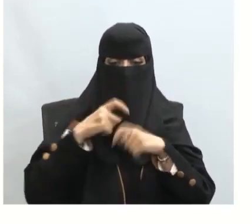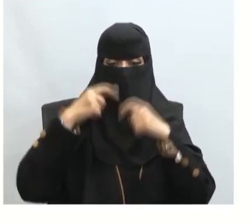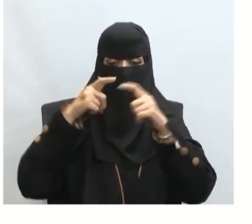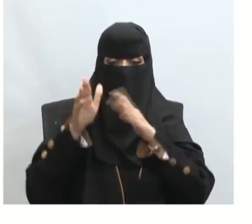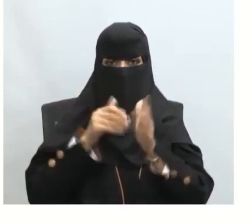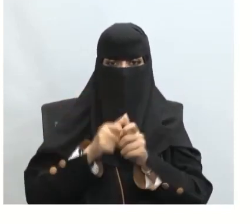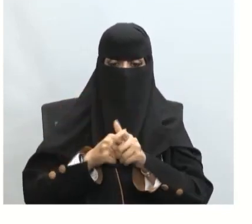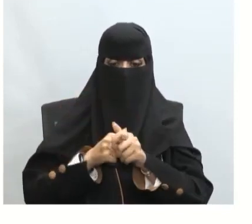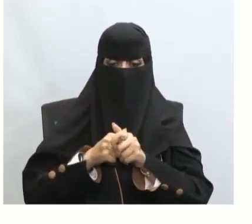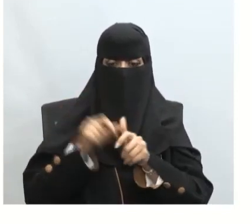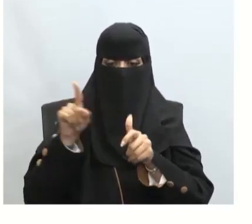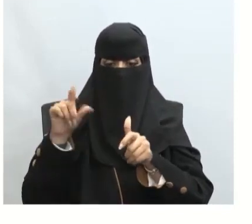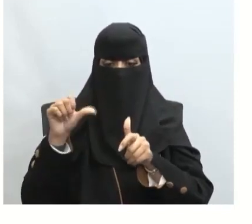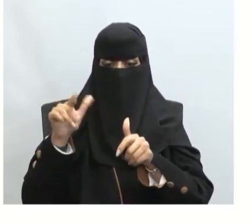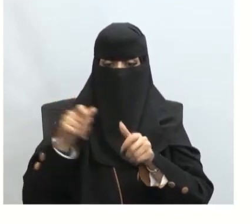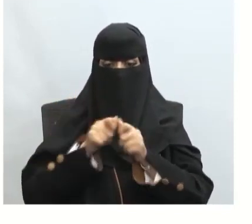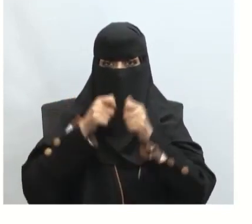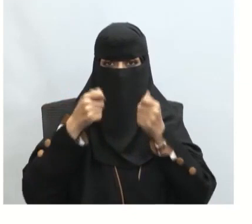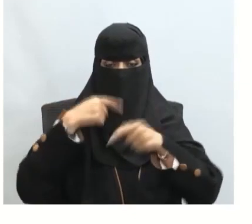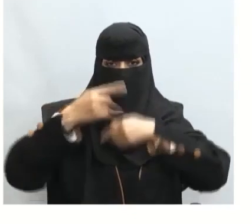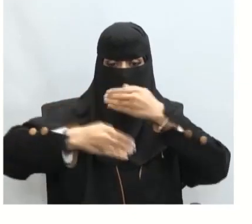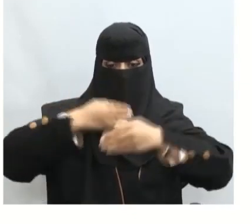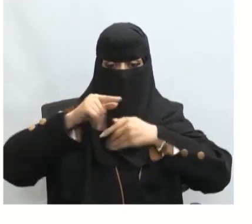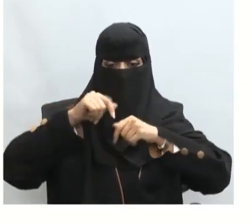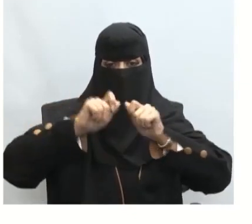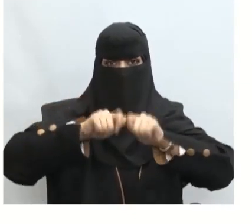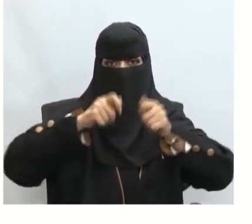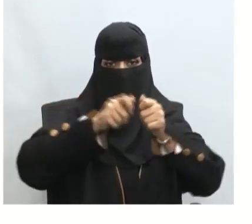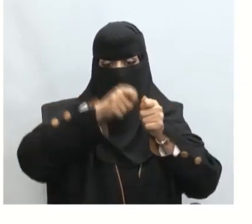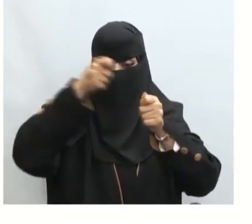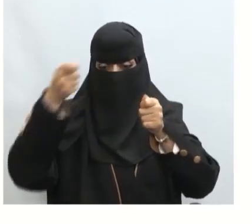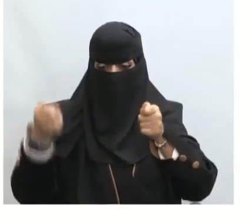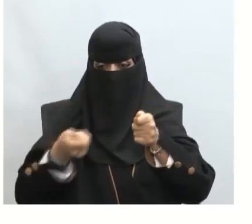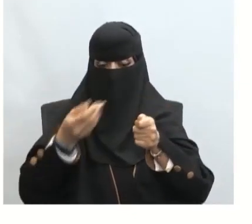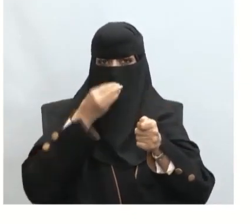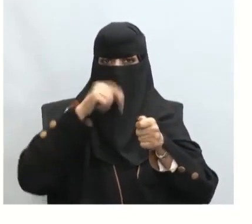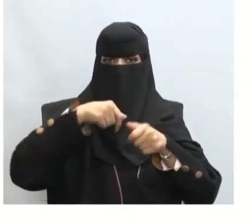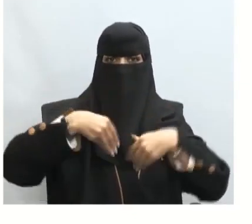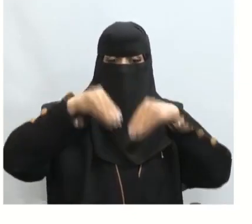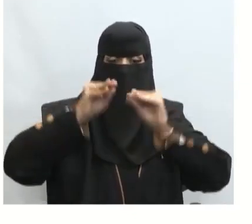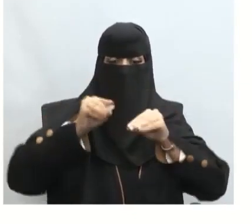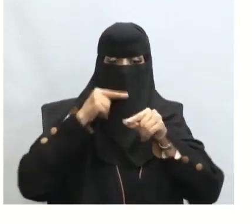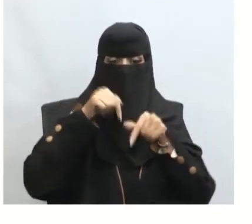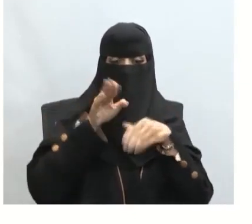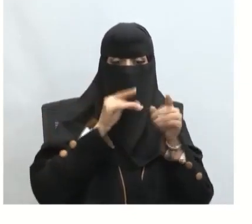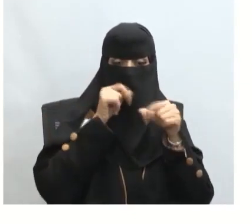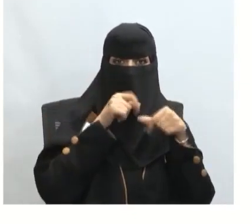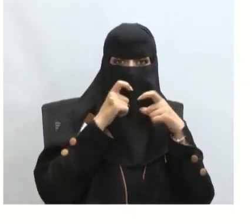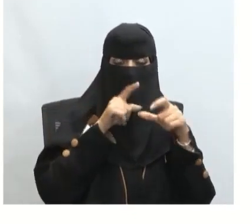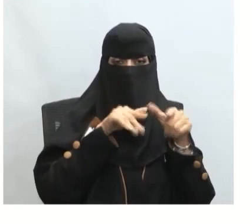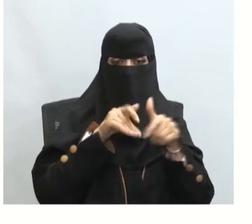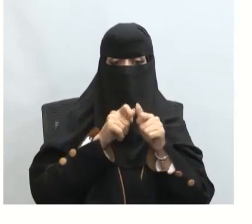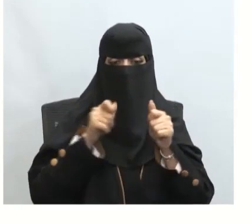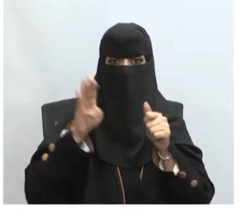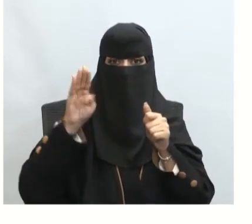المربع ان بولي فنلين كلوريد في تغليف الطعام والاقمشه لاحظ